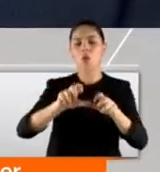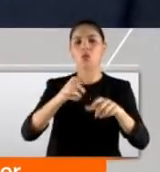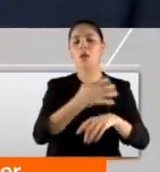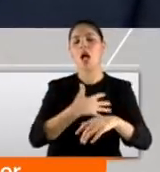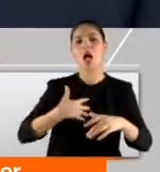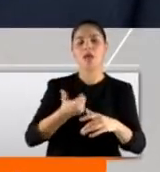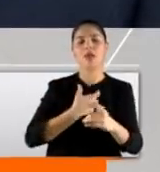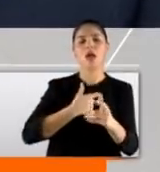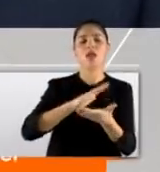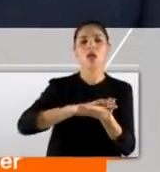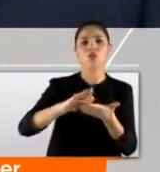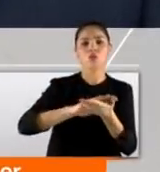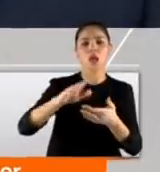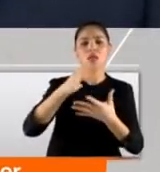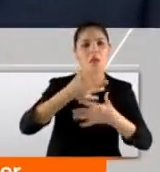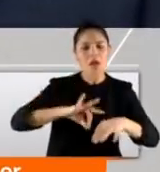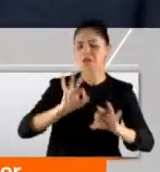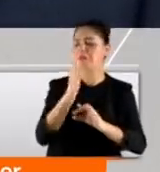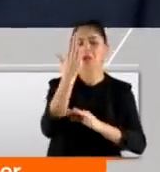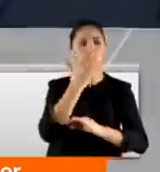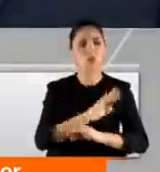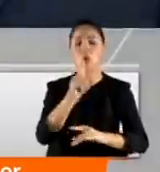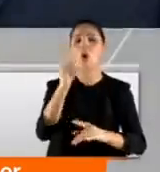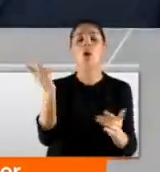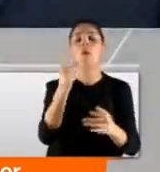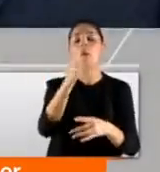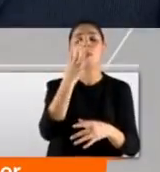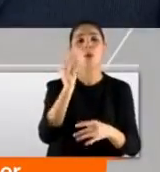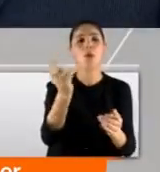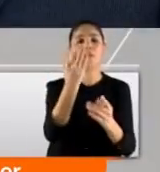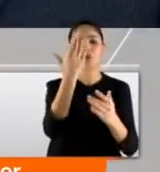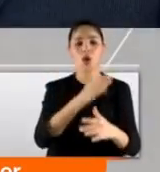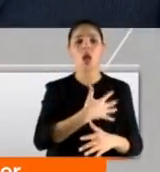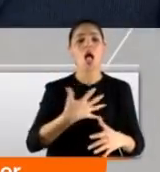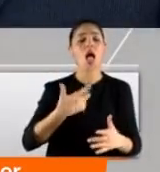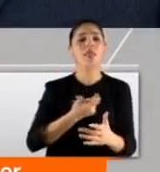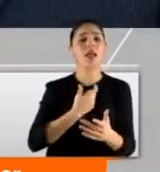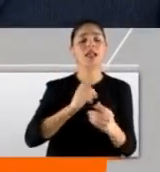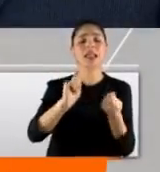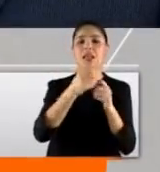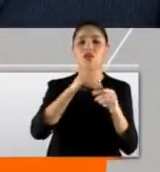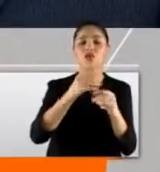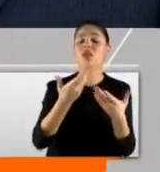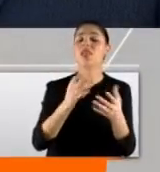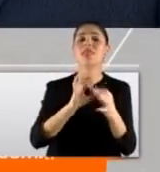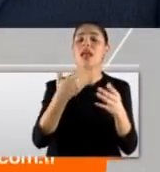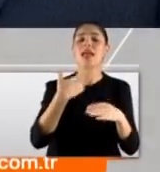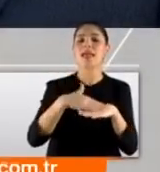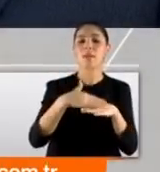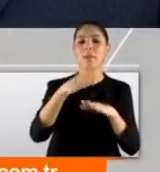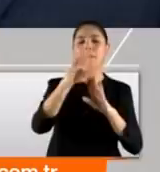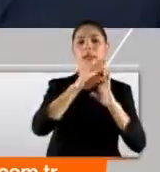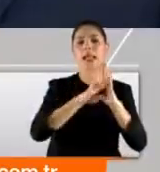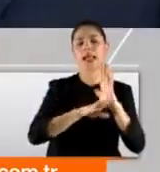taslağı hazırlamamız asla söz konusu olmadı. Böyle bir şey yok. Anayasa değişikliği için neler yapabiliriz diye ilkeler belirlendi. Ben öteden